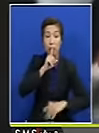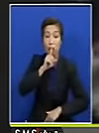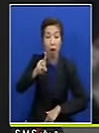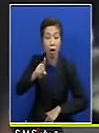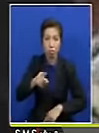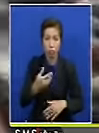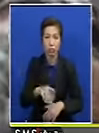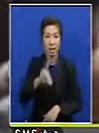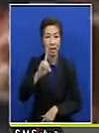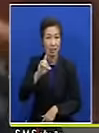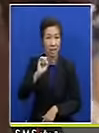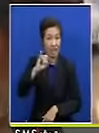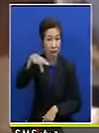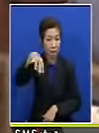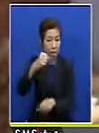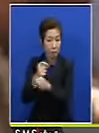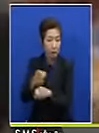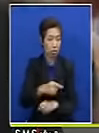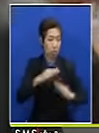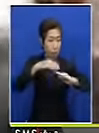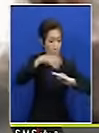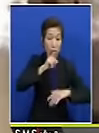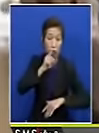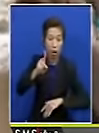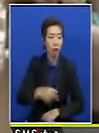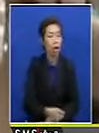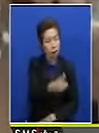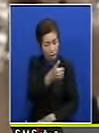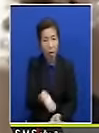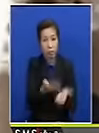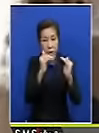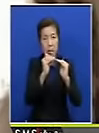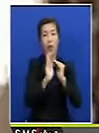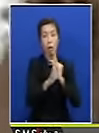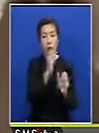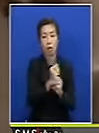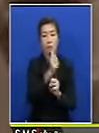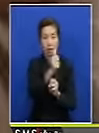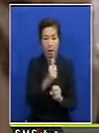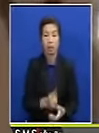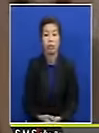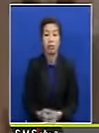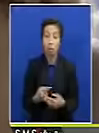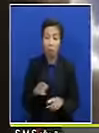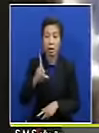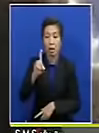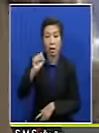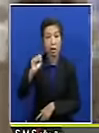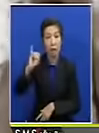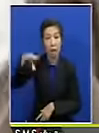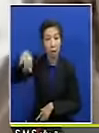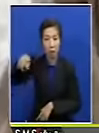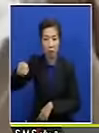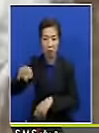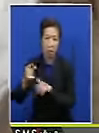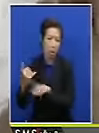าวัดจะฟ้องกลับการทำหน้าที่ของ DSI ก็ขอให้ฟ้องมาเลยเพราะเป็นสิทธิ์ที่ทุกคนทำได้ส่วนเรื่องที่จะให้ DSI ไปตรวจดูอา